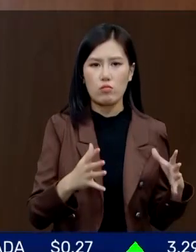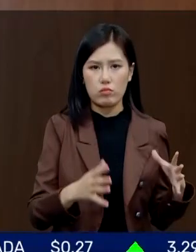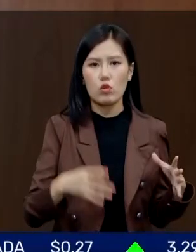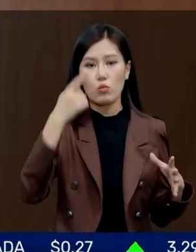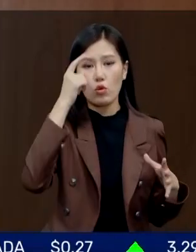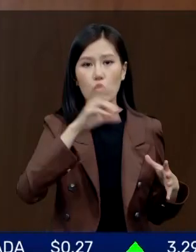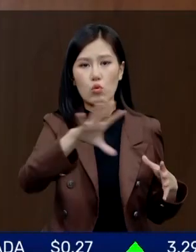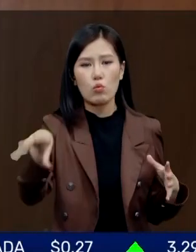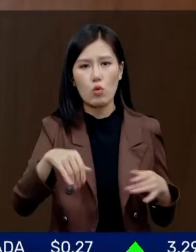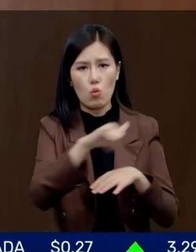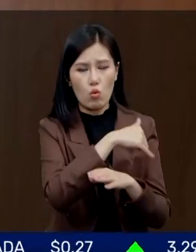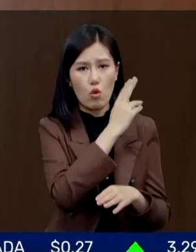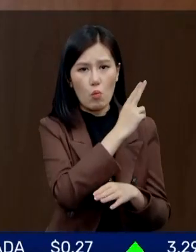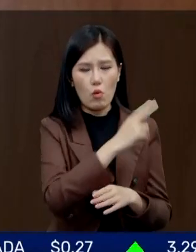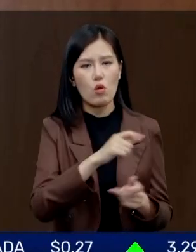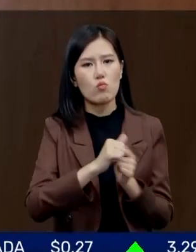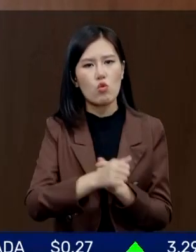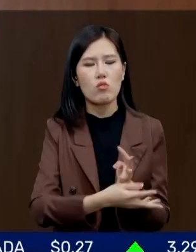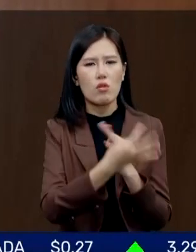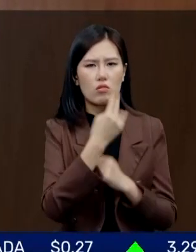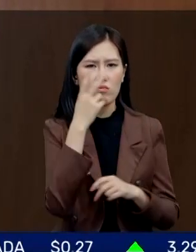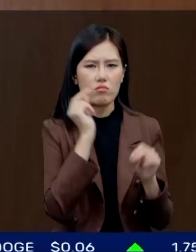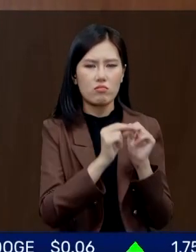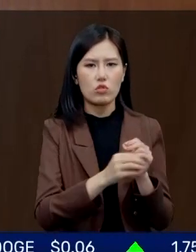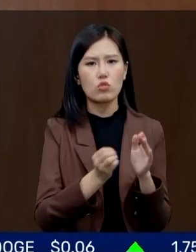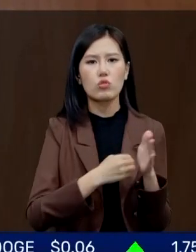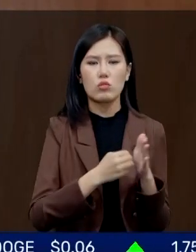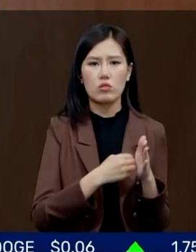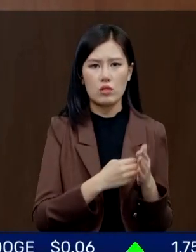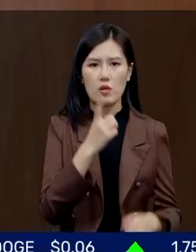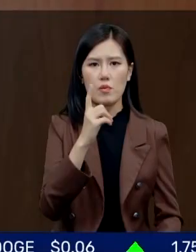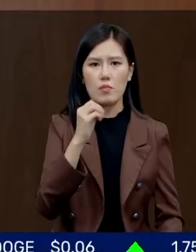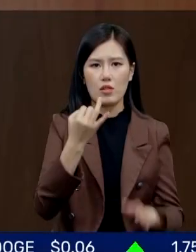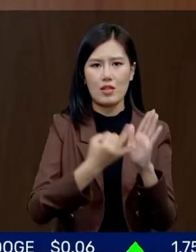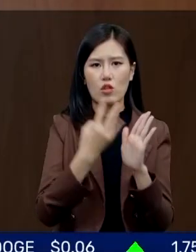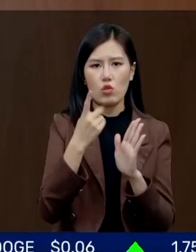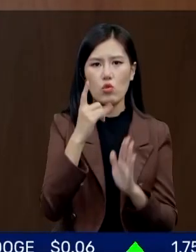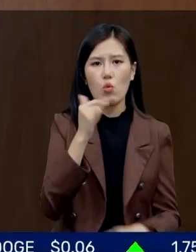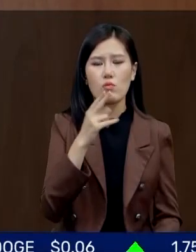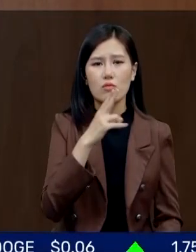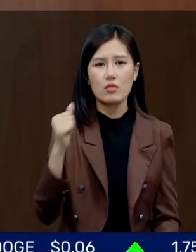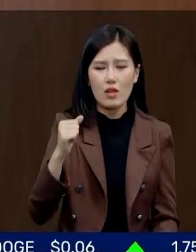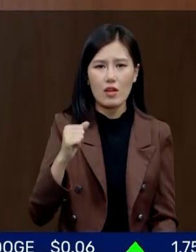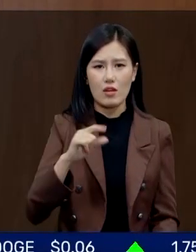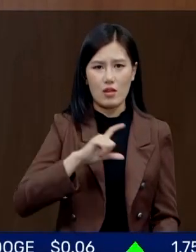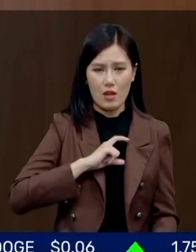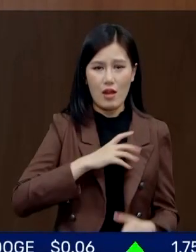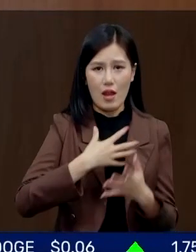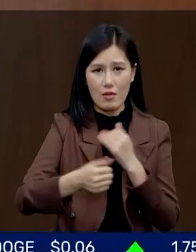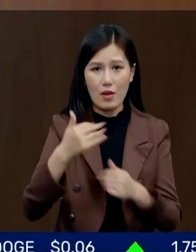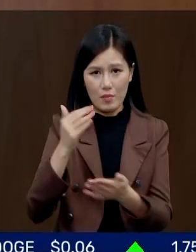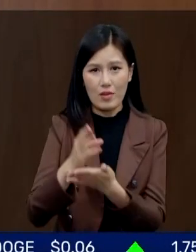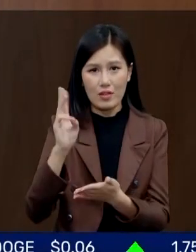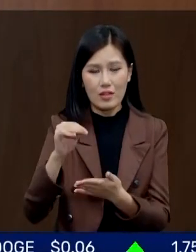зарлаг үйл ажиллагааг хянах ядчил бид нар чинь нөгөө амтай амгүй ч гэсэн 1.72 хувьцаа гэдээ болно. Аа, эрх эзэмшээд байгаа штэ. Тэрний хэдлөө ил